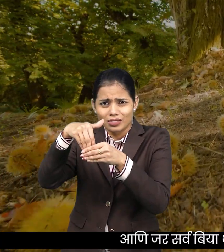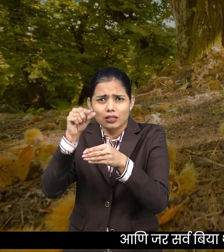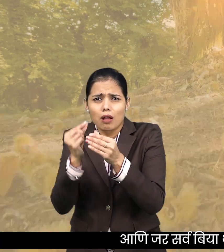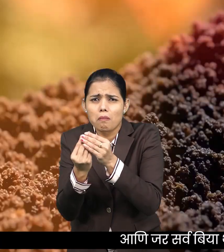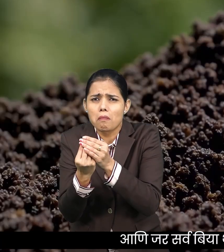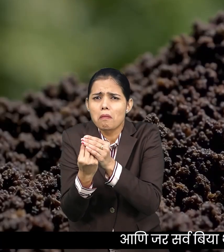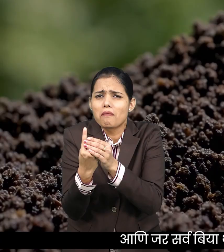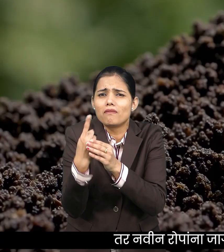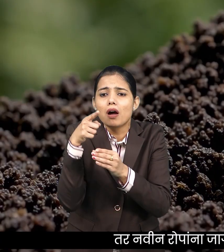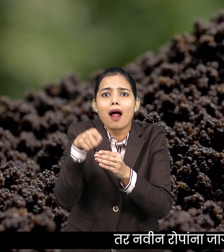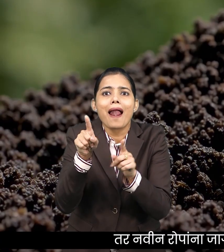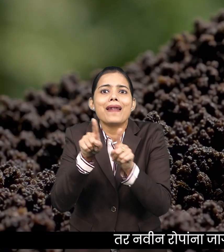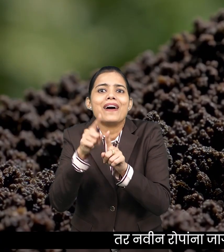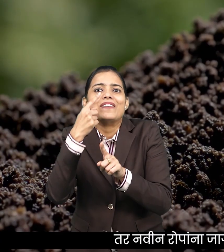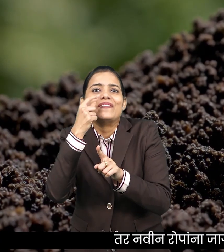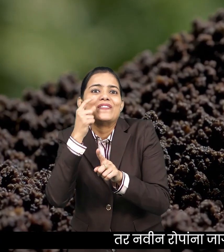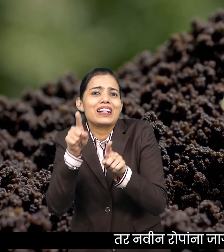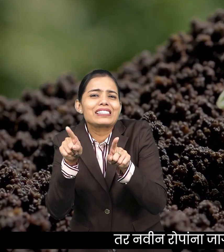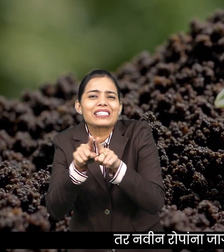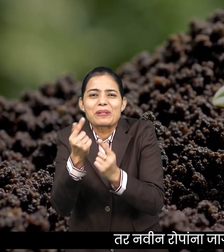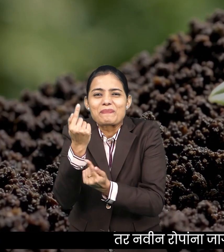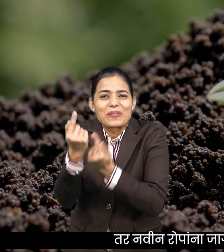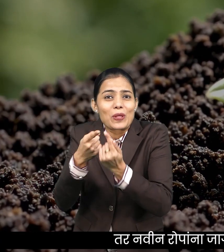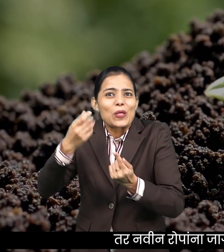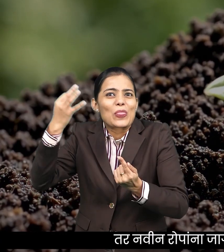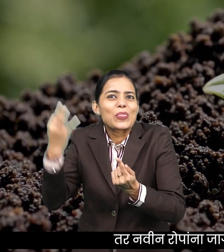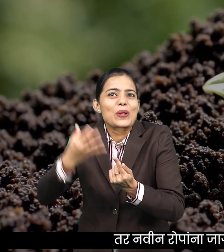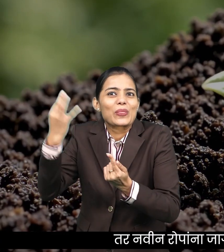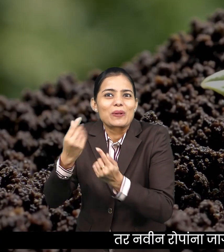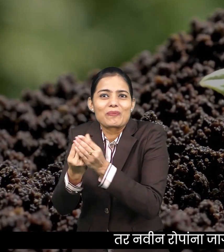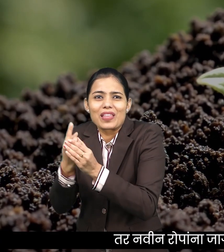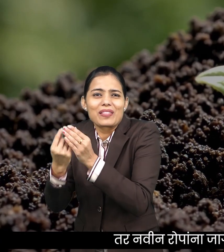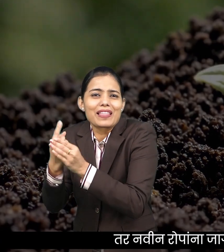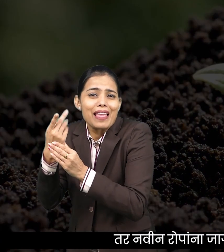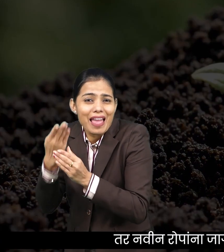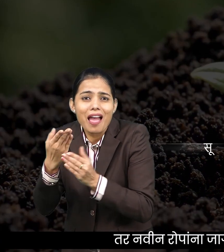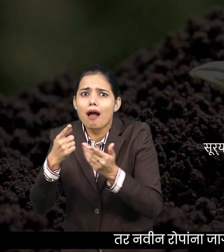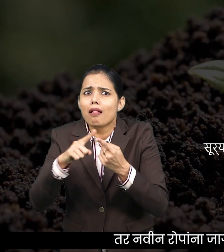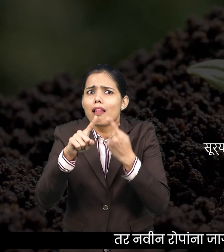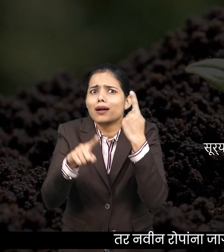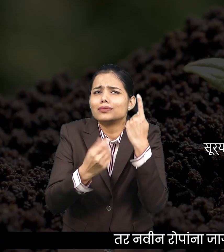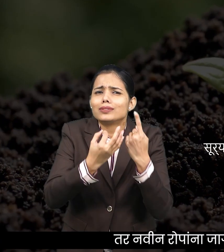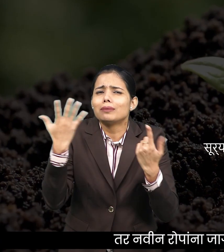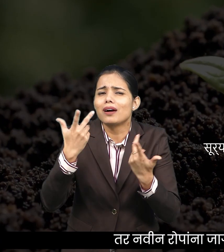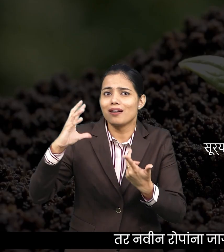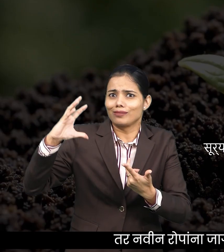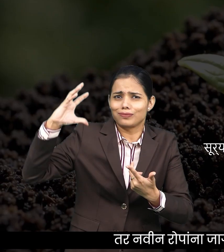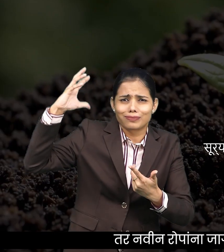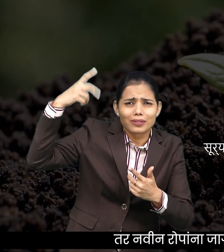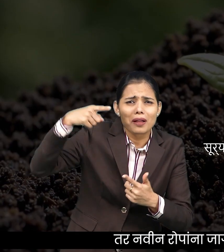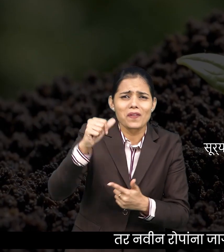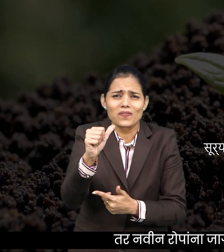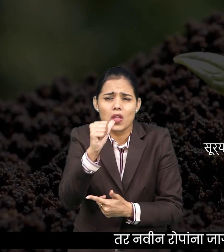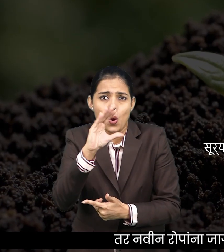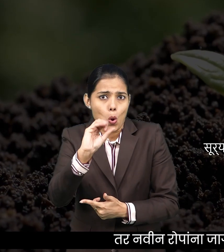वनस्पती खाली आल्या तर नवीन रोपांना जागा, सूर्यप्रकाश,